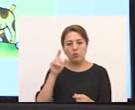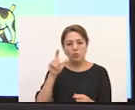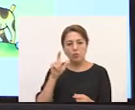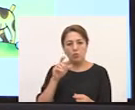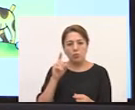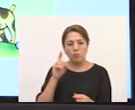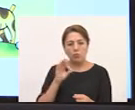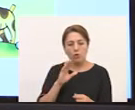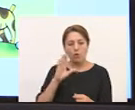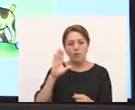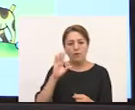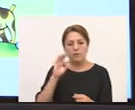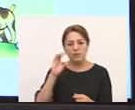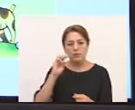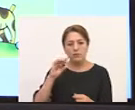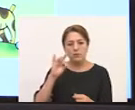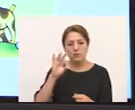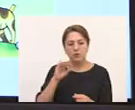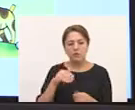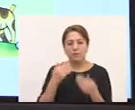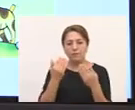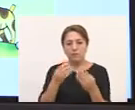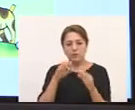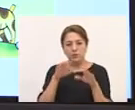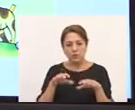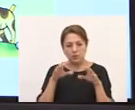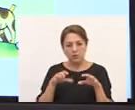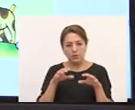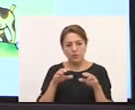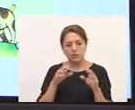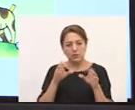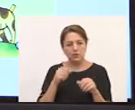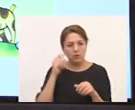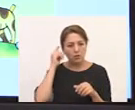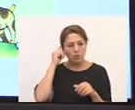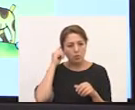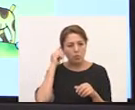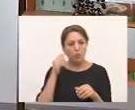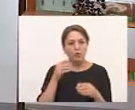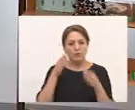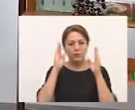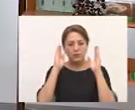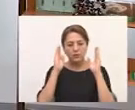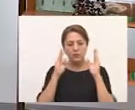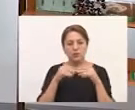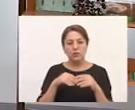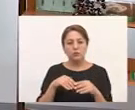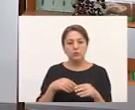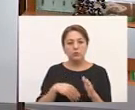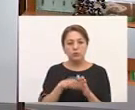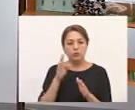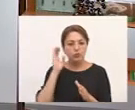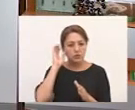фразеологизм. Вот собака, которая держит ухо вверх, острым, чтобы лучше